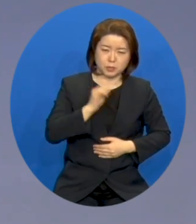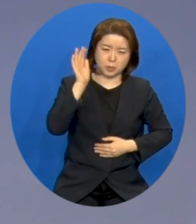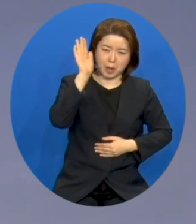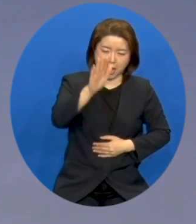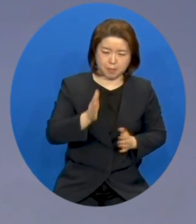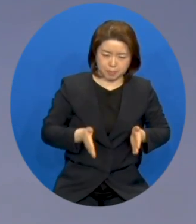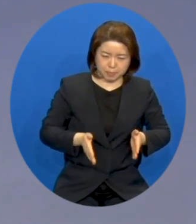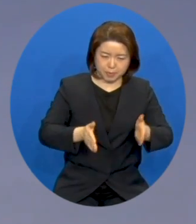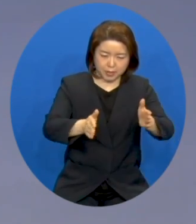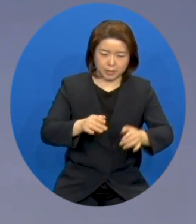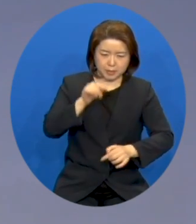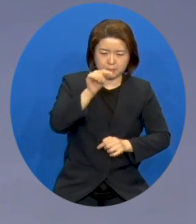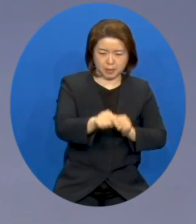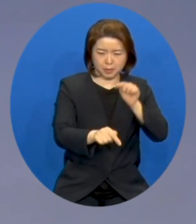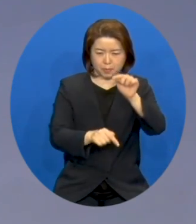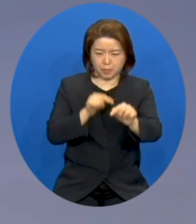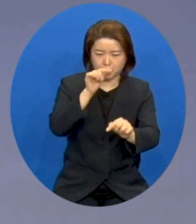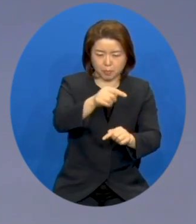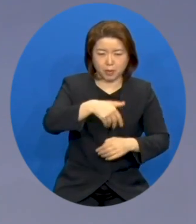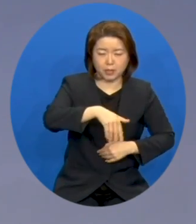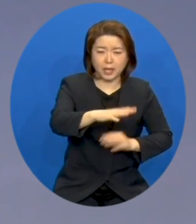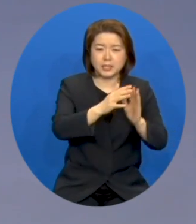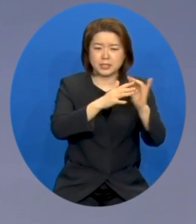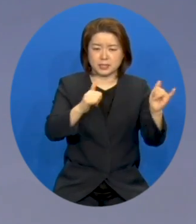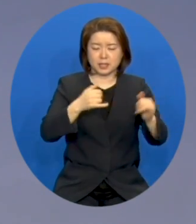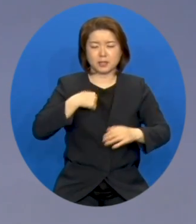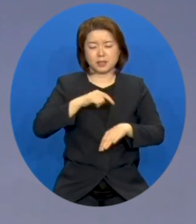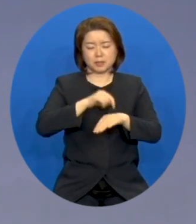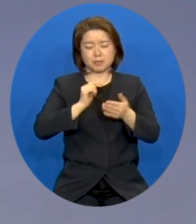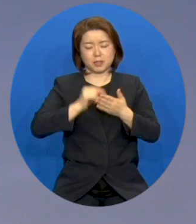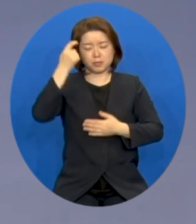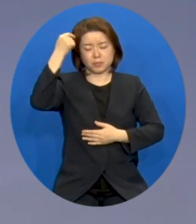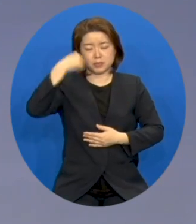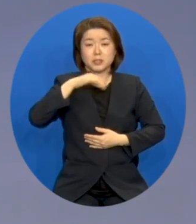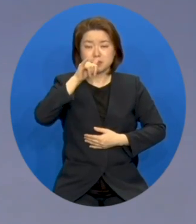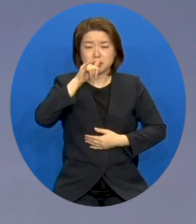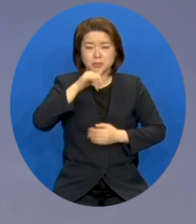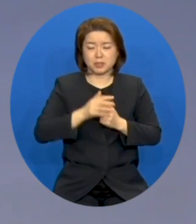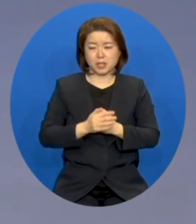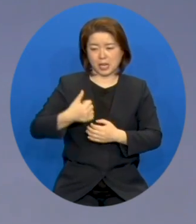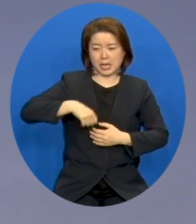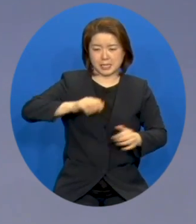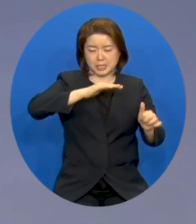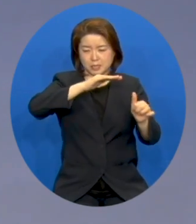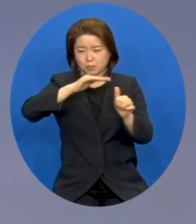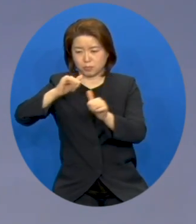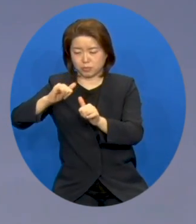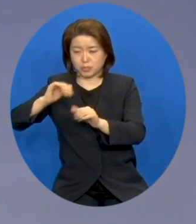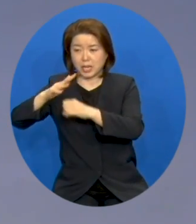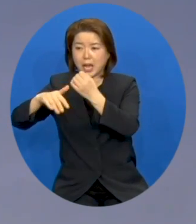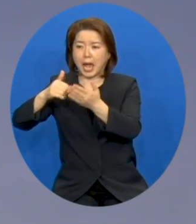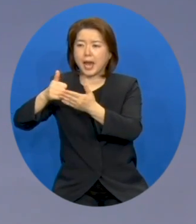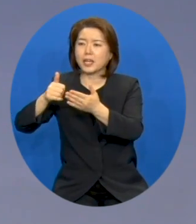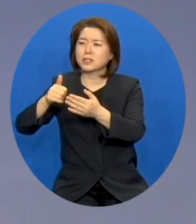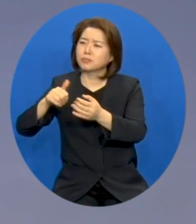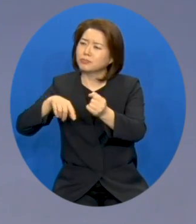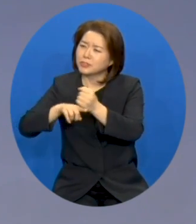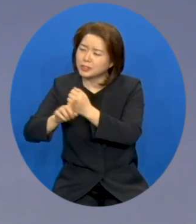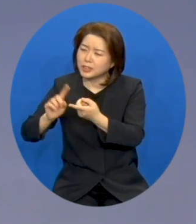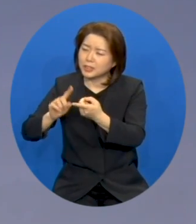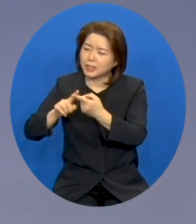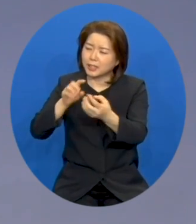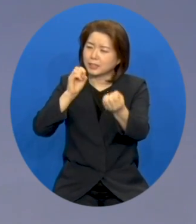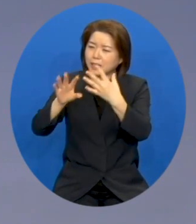앞을 향해 나아가는 사람이란 말이 마음에 와닿습니다. 아들을 불러가신 이유에 대한 답을 찾지